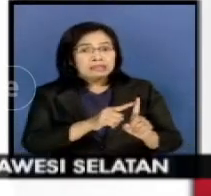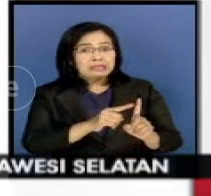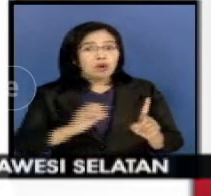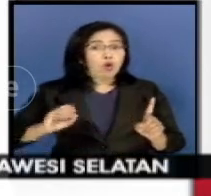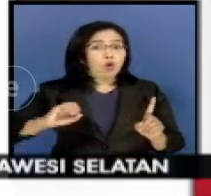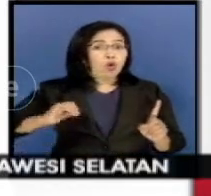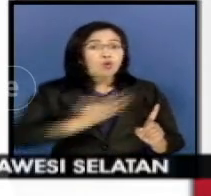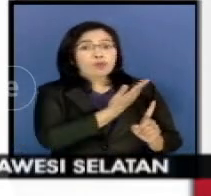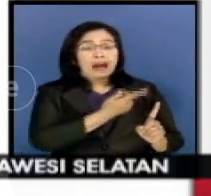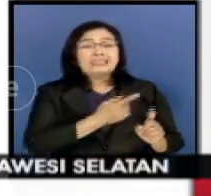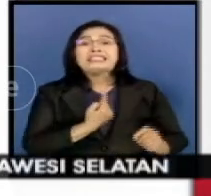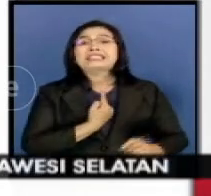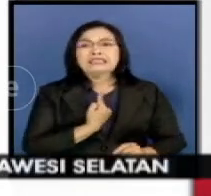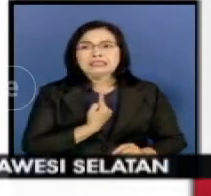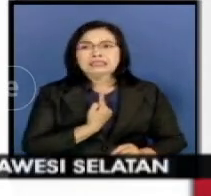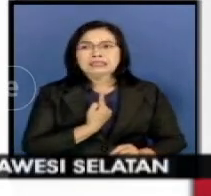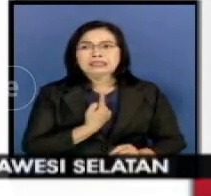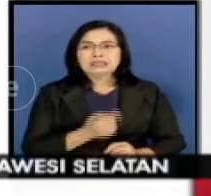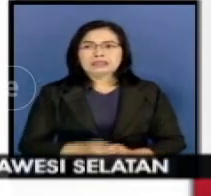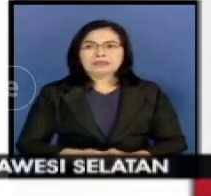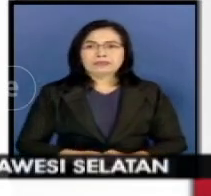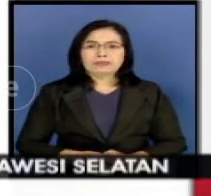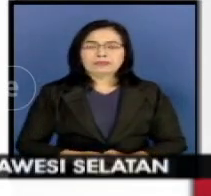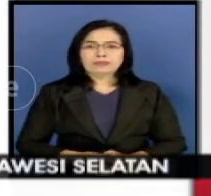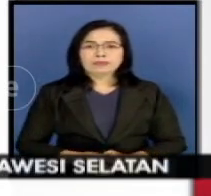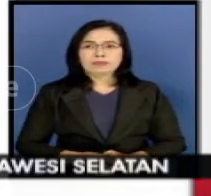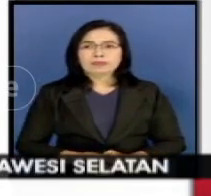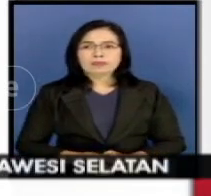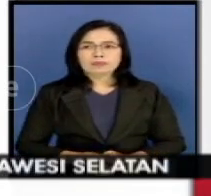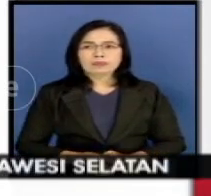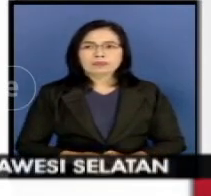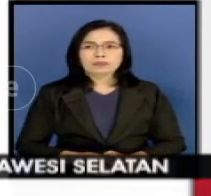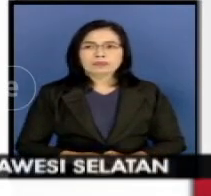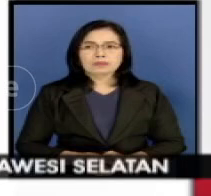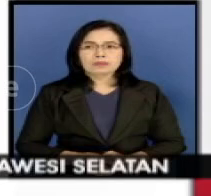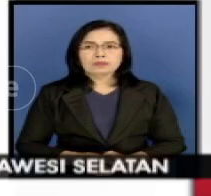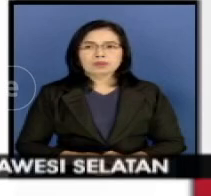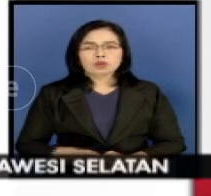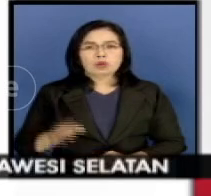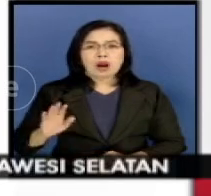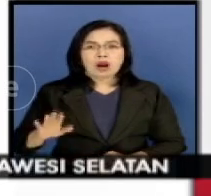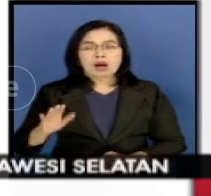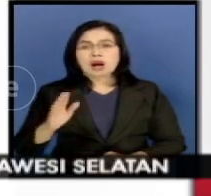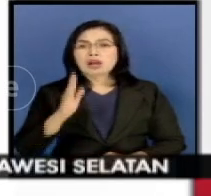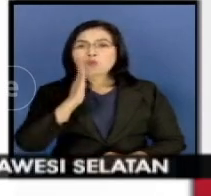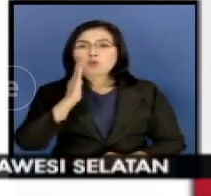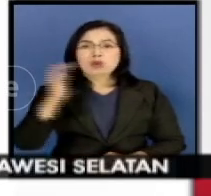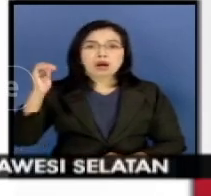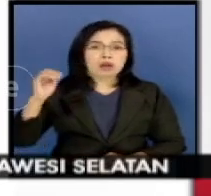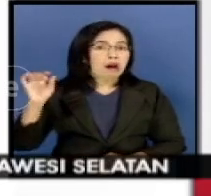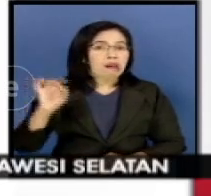diinterogasi dua pemuda memakai jaket tidak lama kemudian sejumlah Pemuda lain yang muncul dan langsung